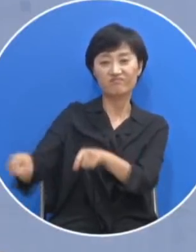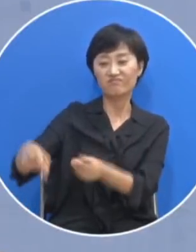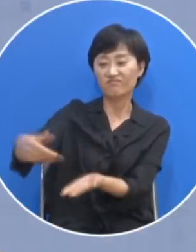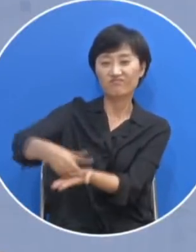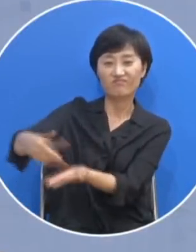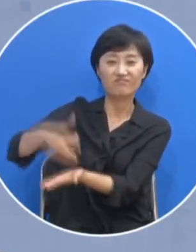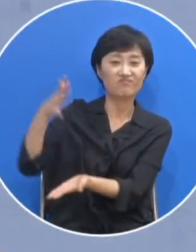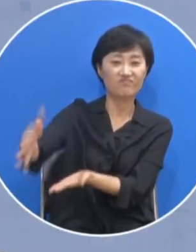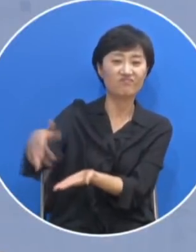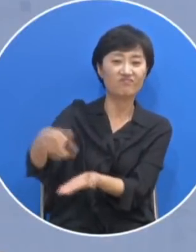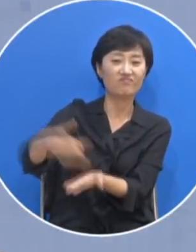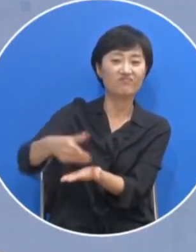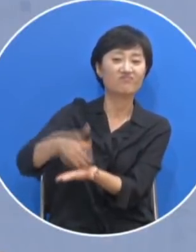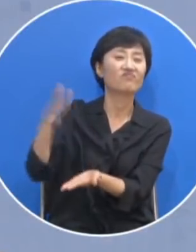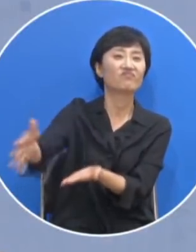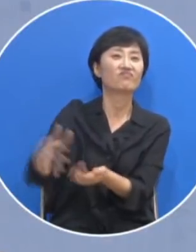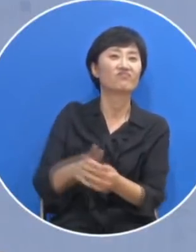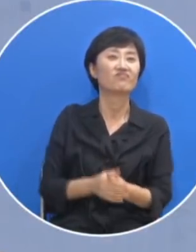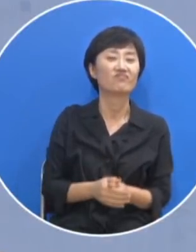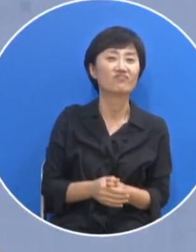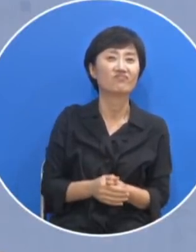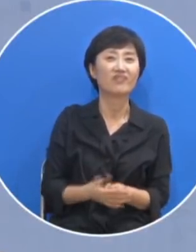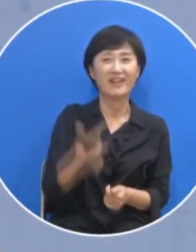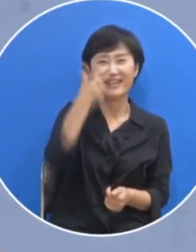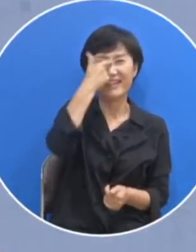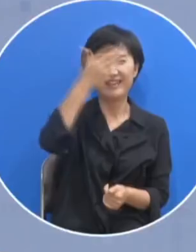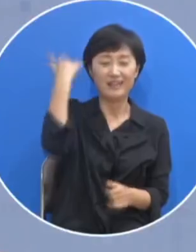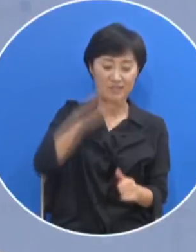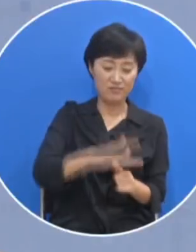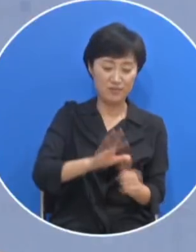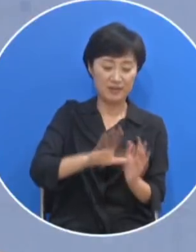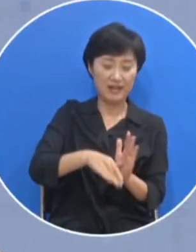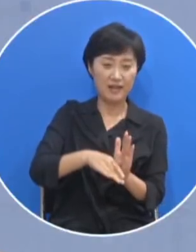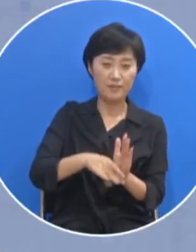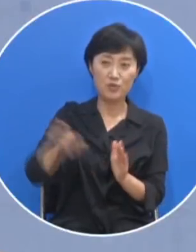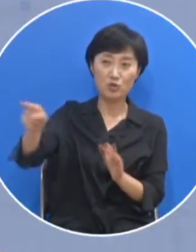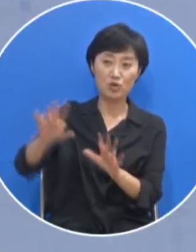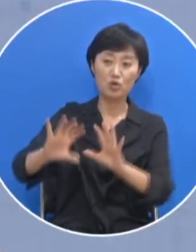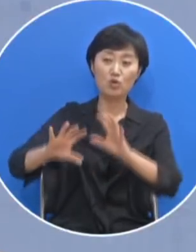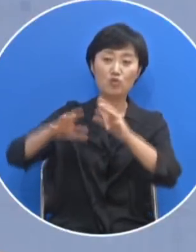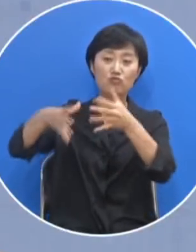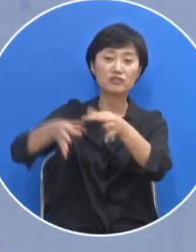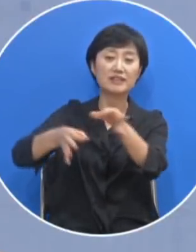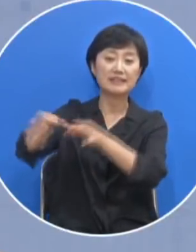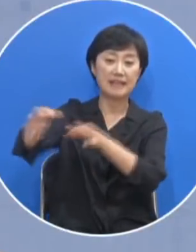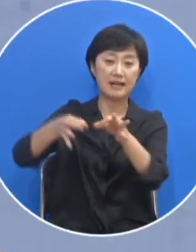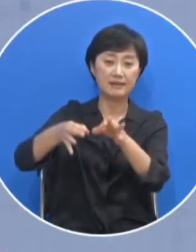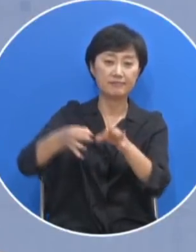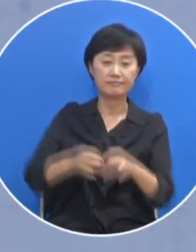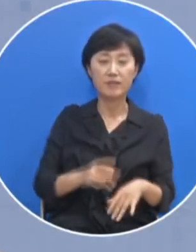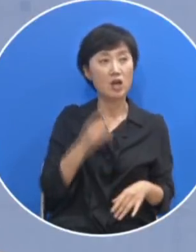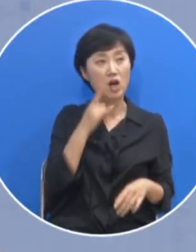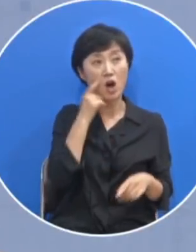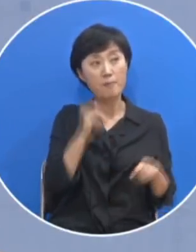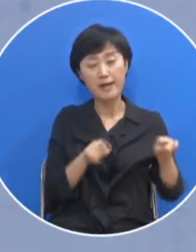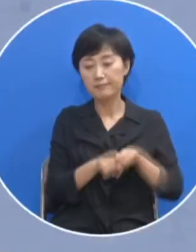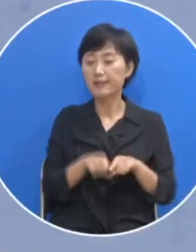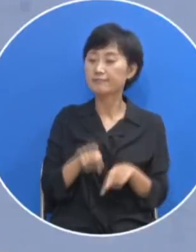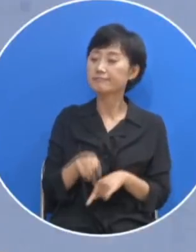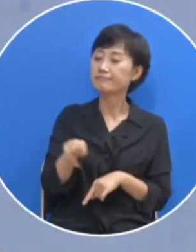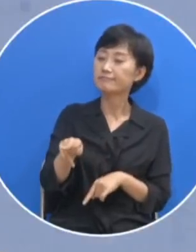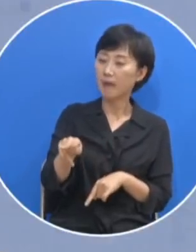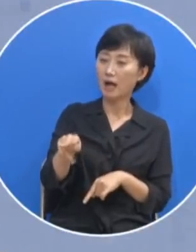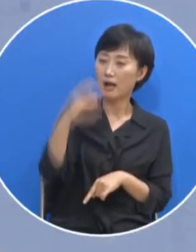power 국제시장을 다 걷는데 뭐래요 5 시신 더 좋은게 넣어요 사용한 채도 축제 언제나 신